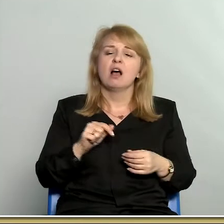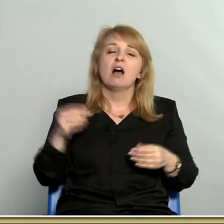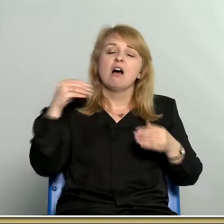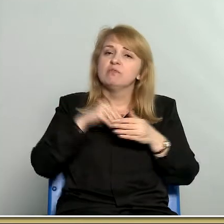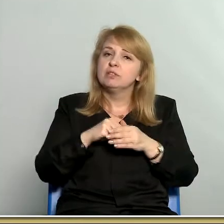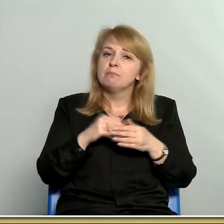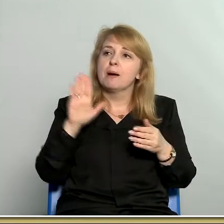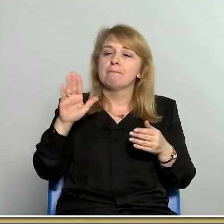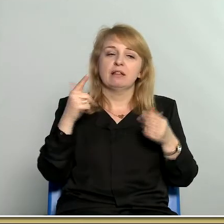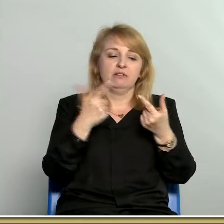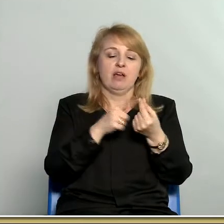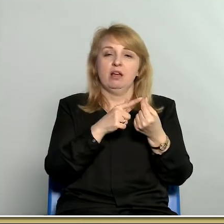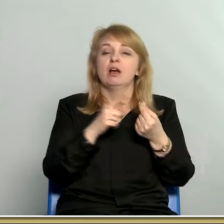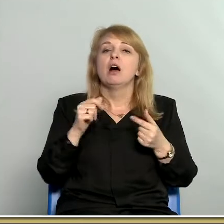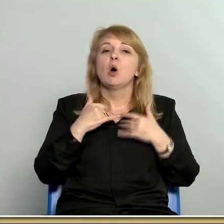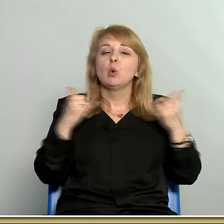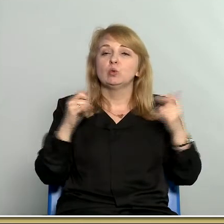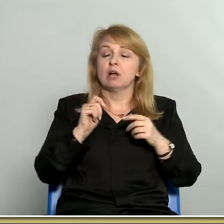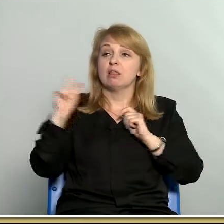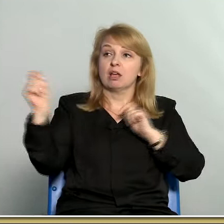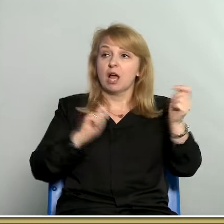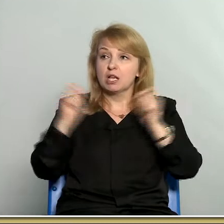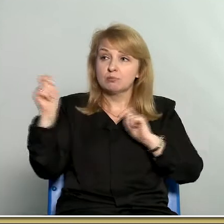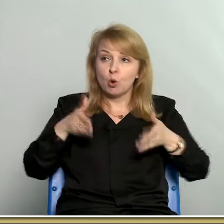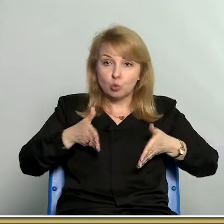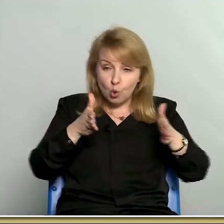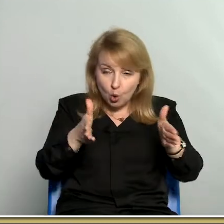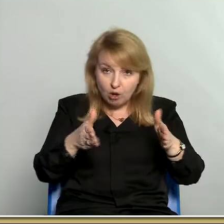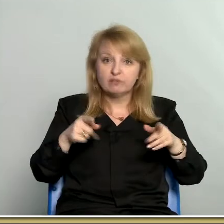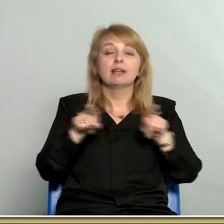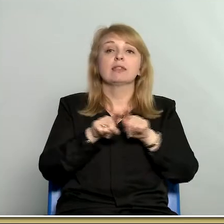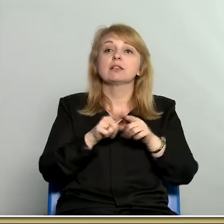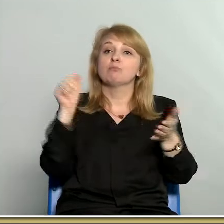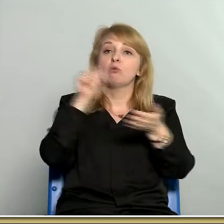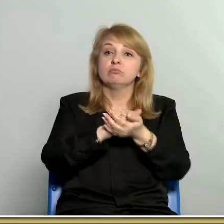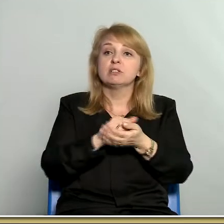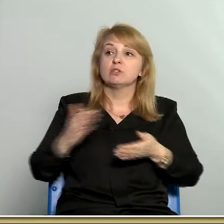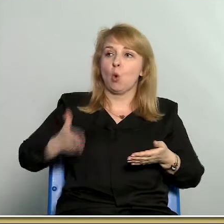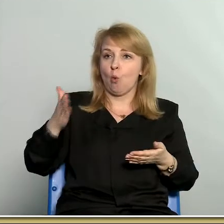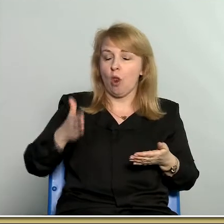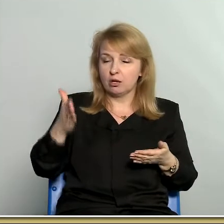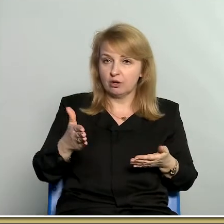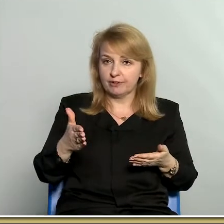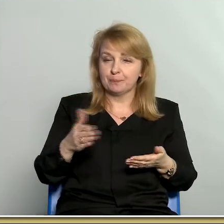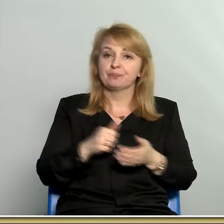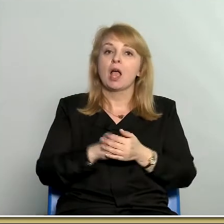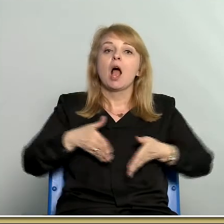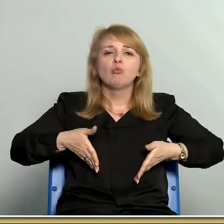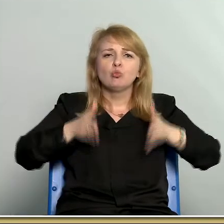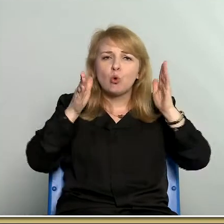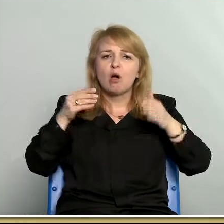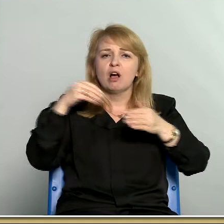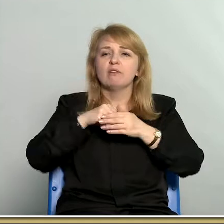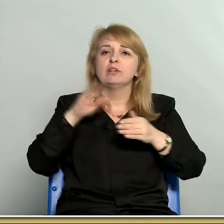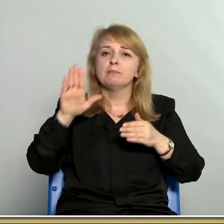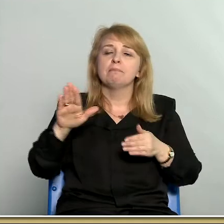rodzaje inwestycji, jeżeli chodzi o transport drogowy i są inwestycje kolejowe. Jeżeli chodzi o inwestycje drogowe, to mamy